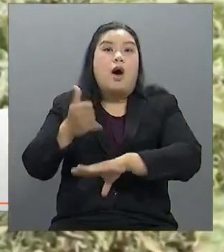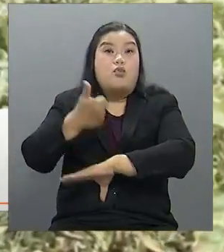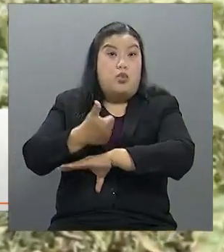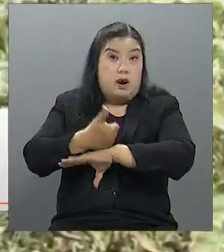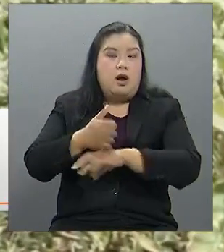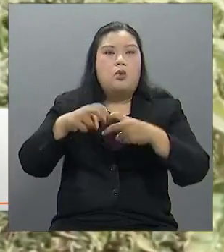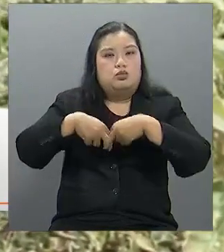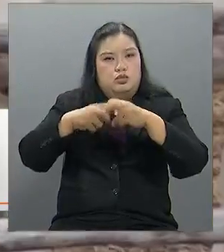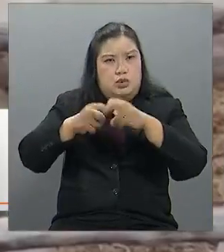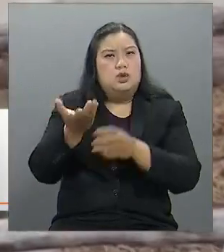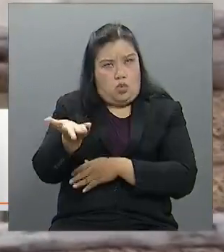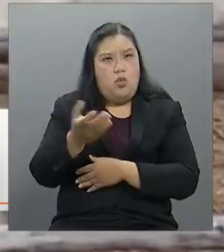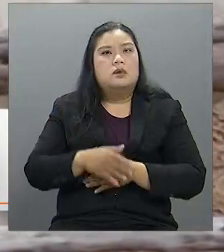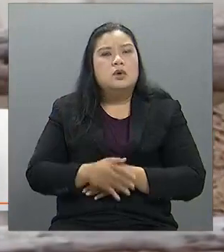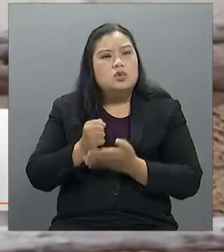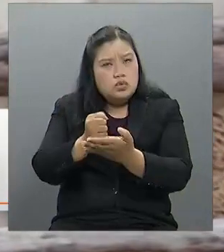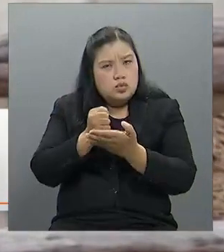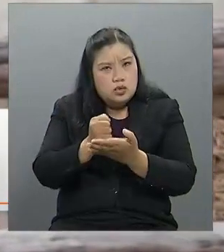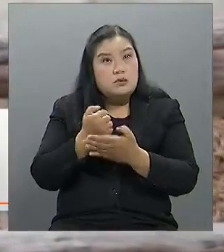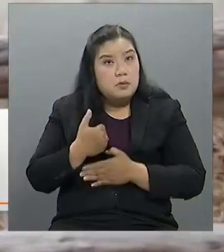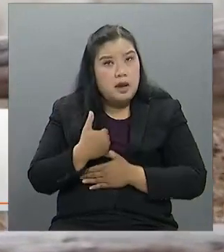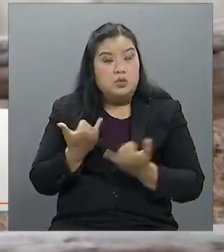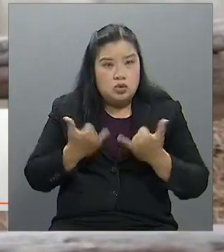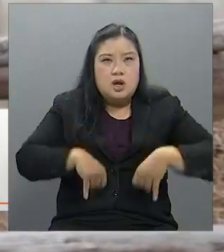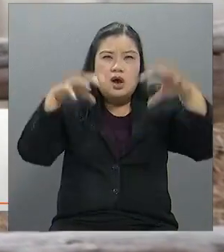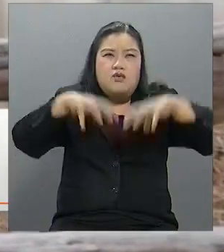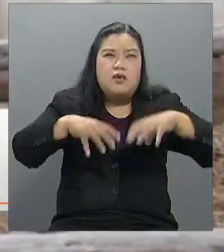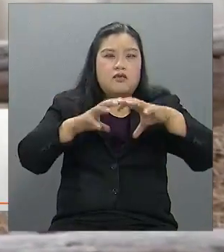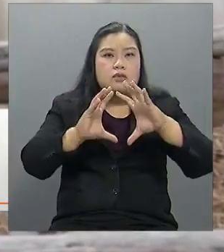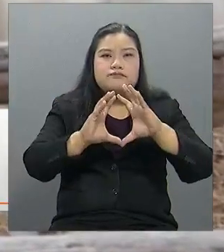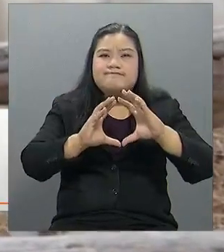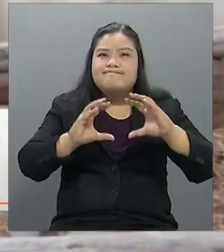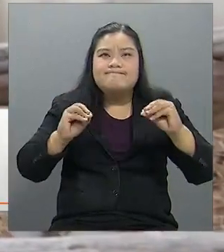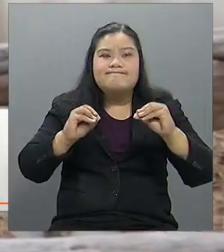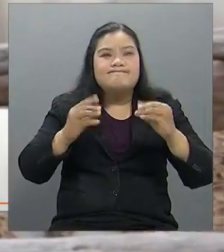ค่ะให้ช่วยชาวบ้านด้วยเพราะว่าตอนนี้ฝนทิ้งช่วงทำอะไรก็ไม่ได้ค่ะ